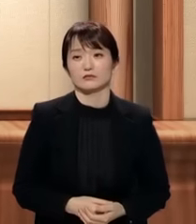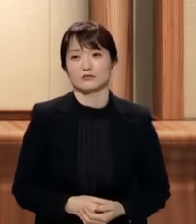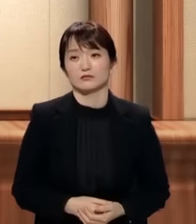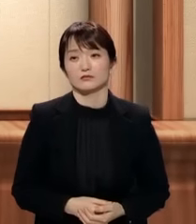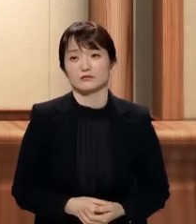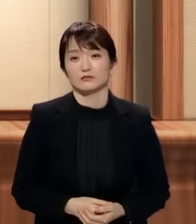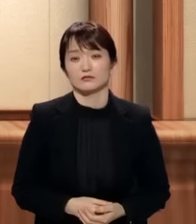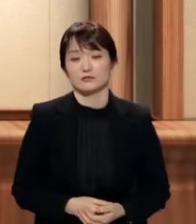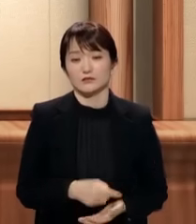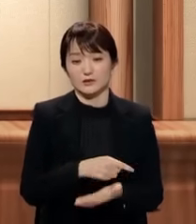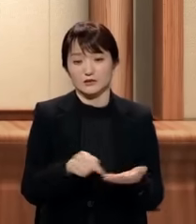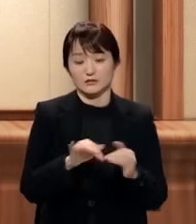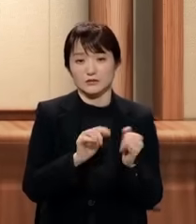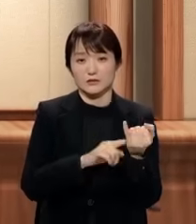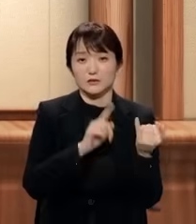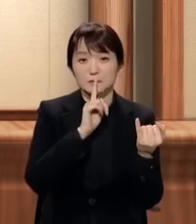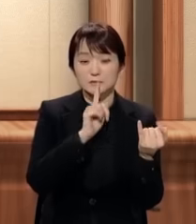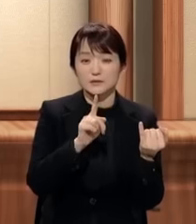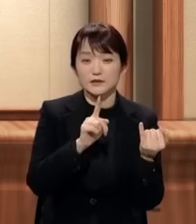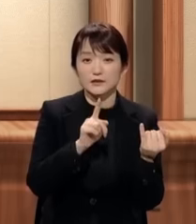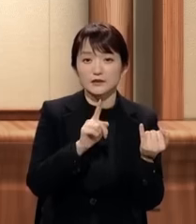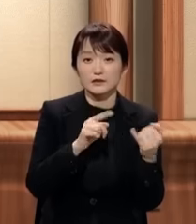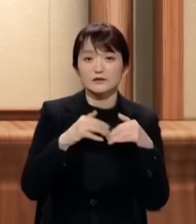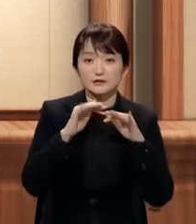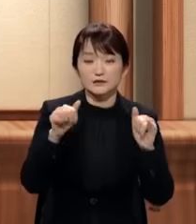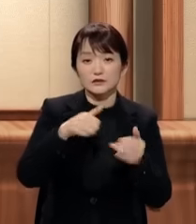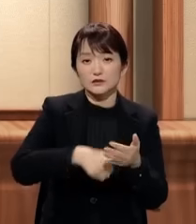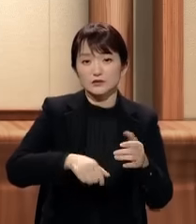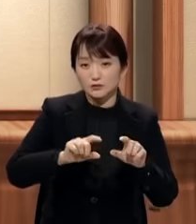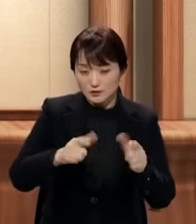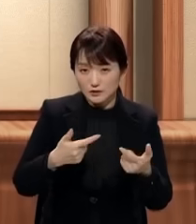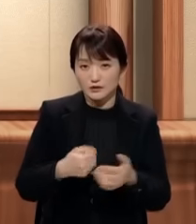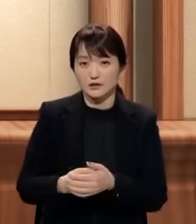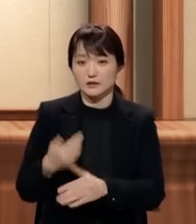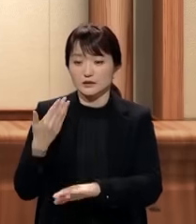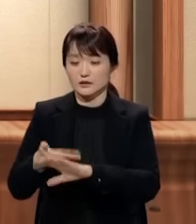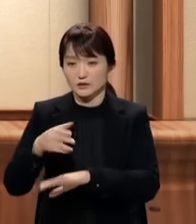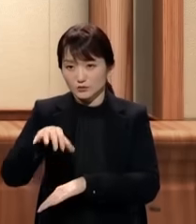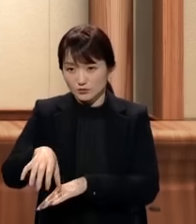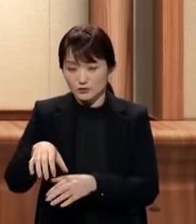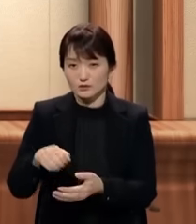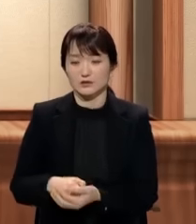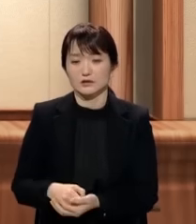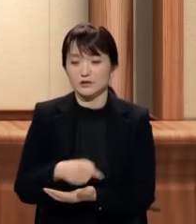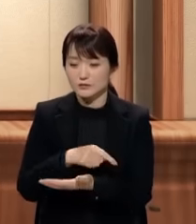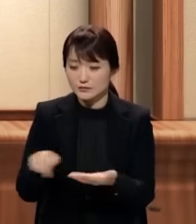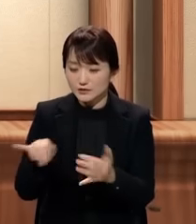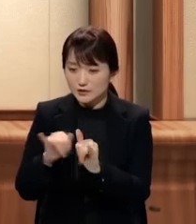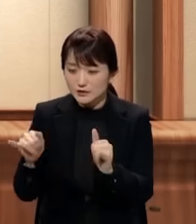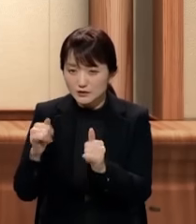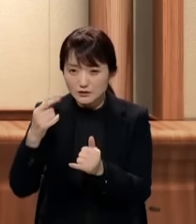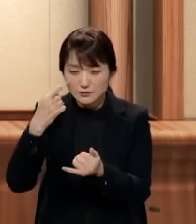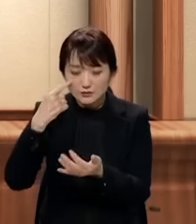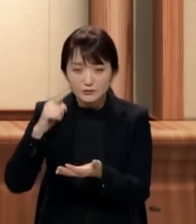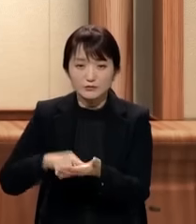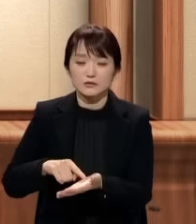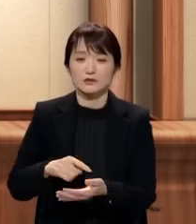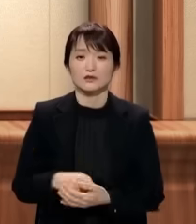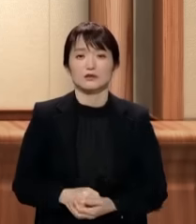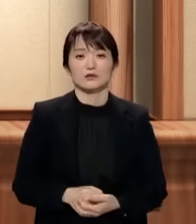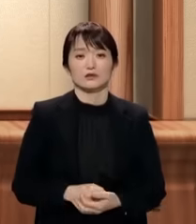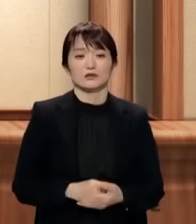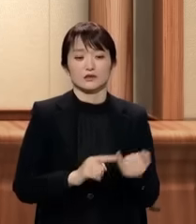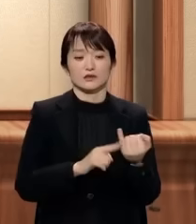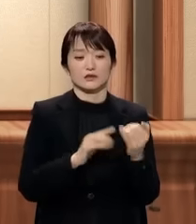언급했던 성추행 기구가 아니라 성인형 기구가 아니라 다른 거에서 피해자의 DNA 검출됐기 때문에 일단은 피해자가 집에 가서